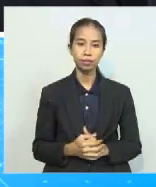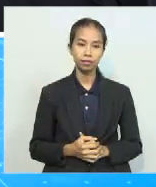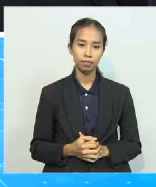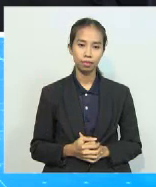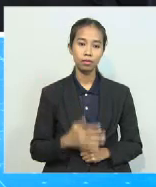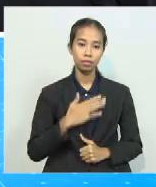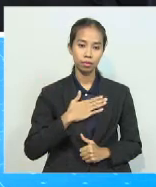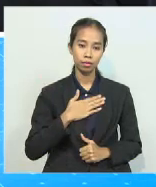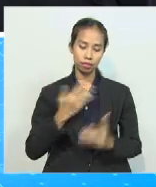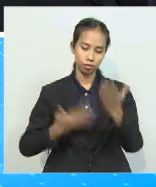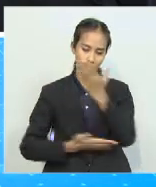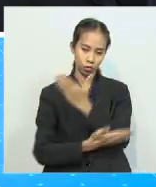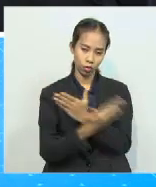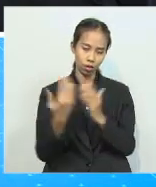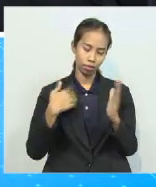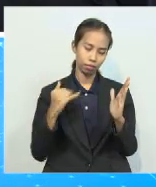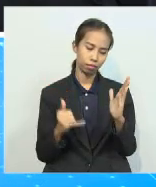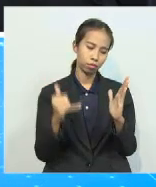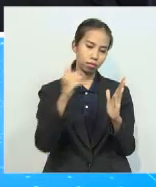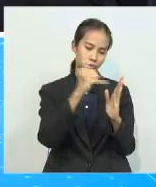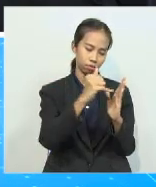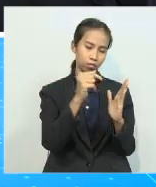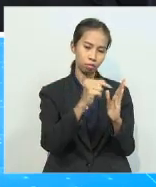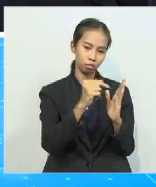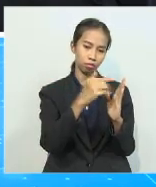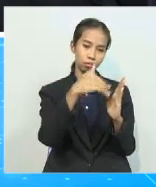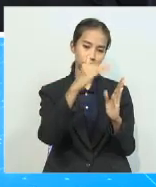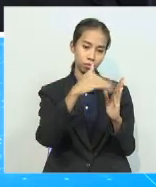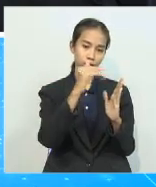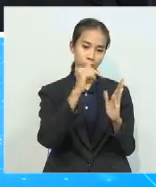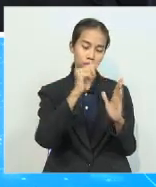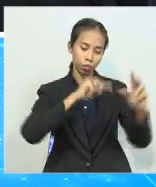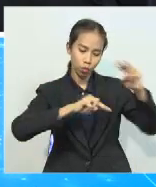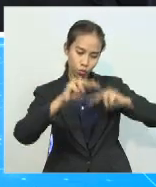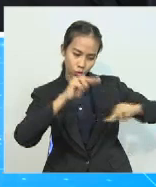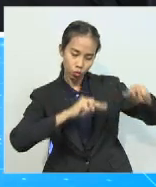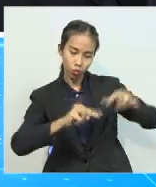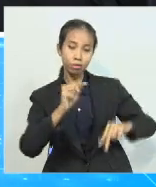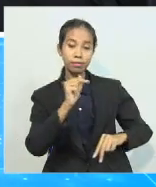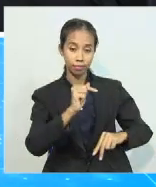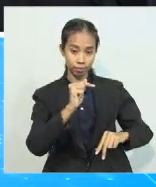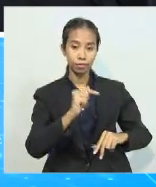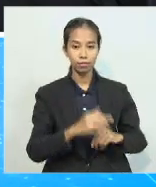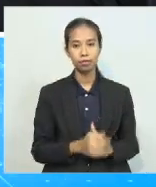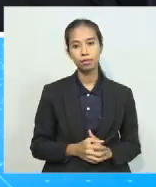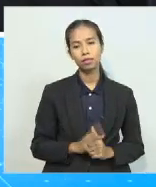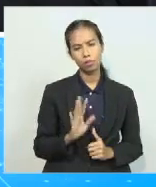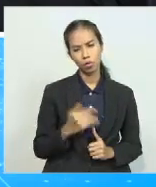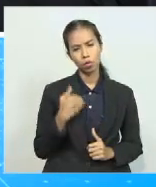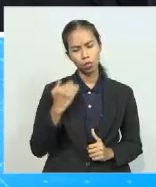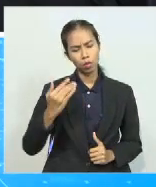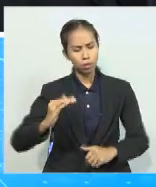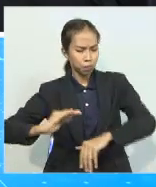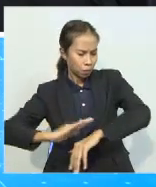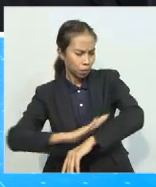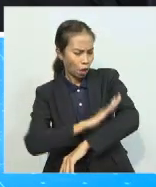ผมก็มีโอกาสที่จะได้ขึ้นไปในช่วงนี้เหมือนกันไปทางภาคเหนือนะฮะเป็นส่วนราชการนะครับ ค่ะ ก็ได้สัมผัสอากาศเหนือแถว